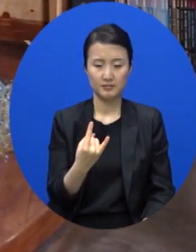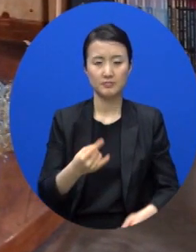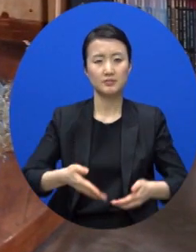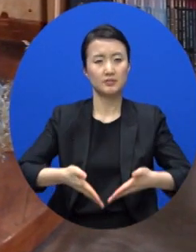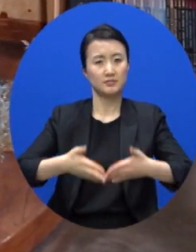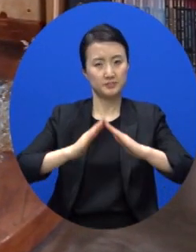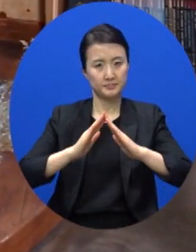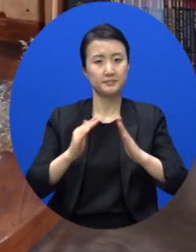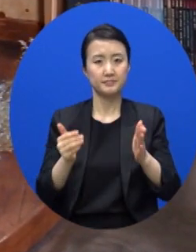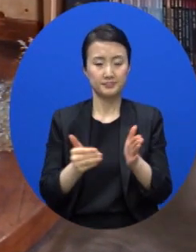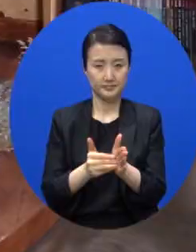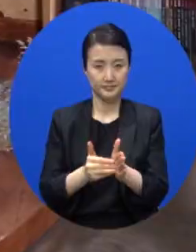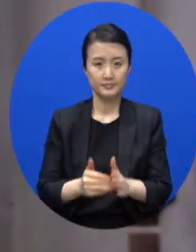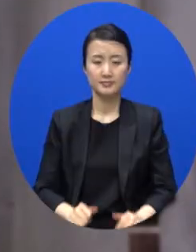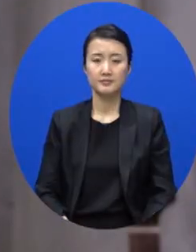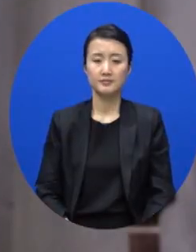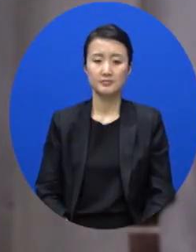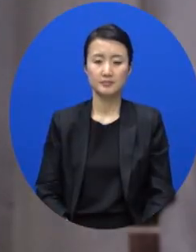설립을 했습니다.